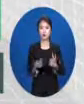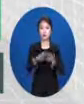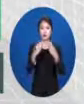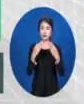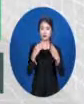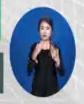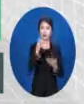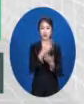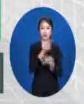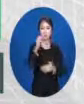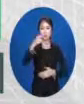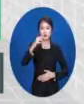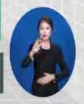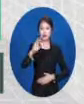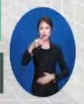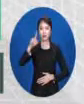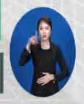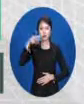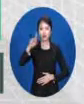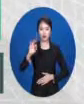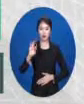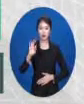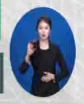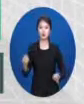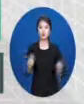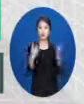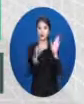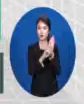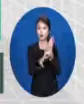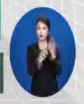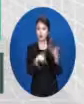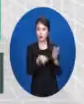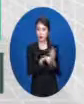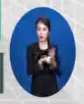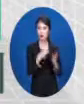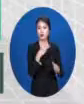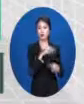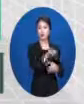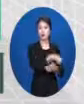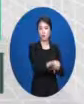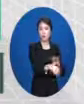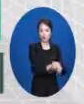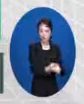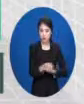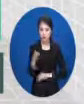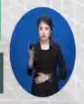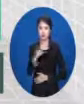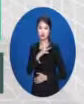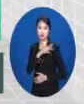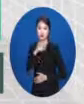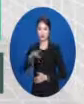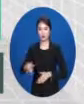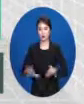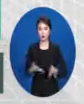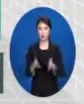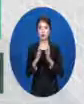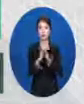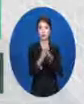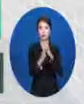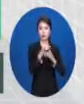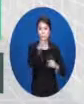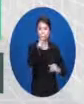10월 개최되는 천안 흥타령 축제 홍보를 위해 서울 명동과 경기 부천에서 거리 퍼레이드가 진행됐습니다.